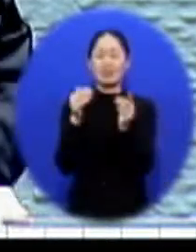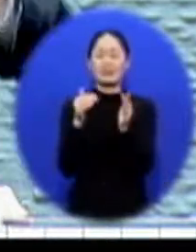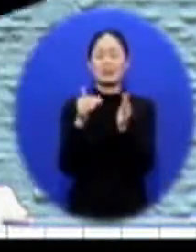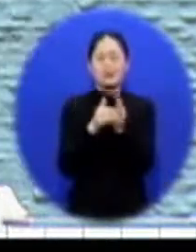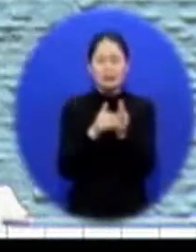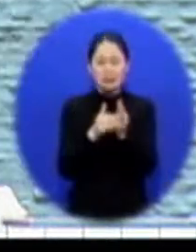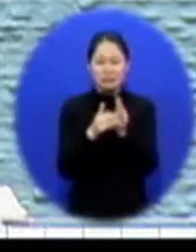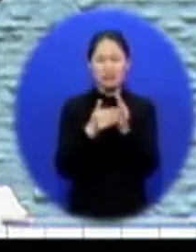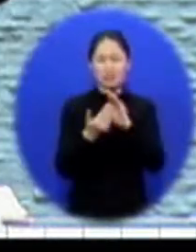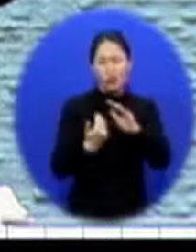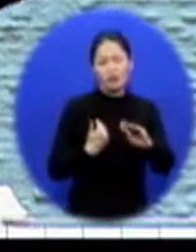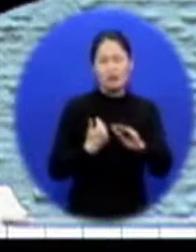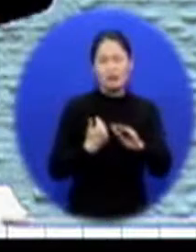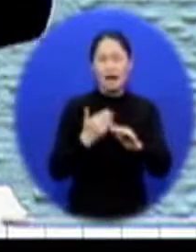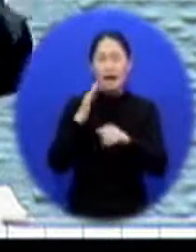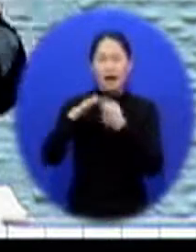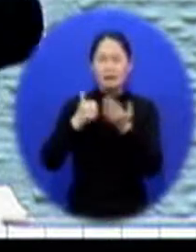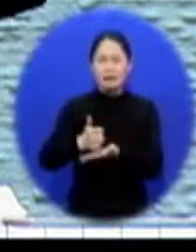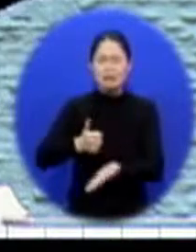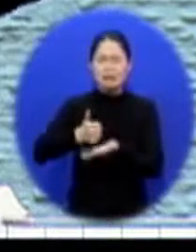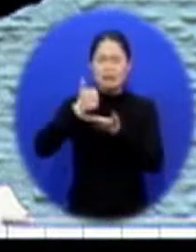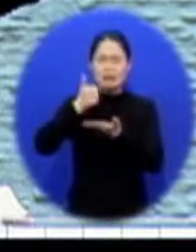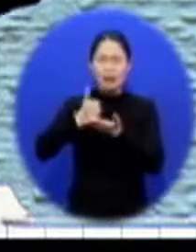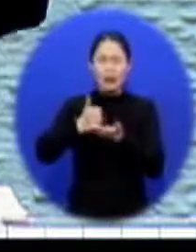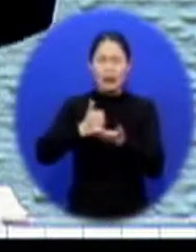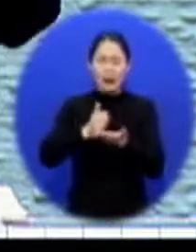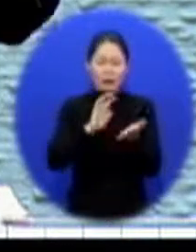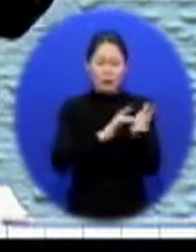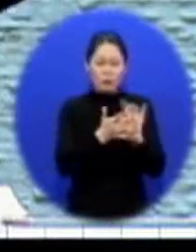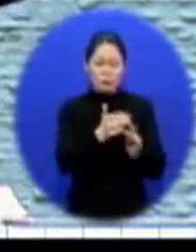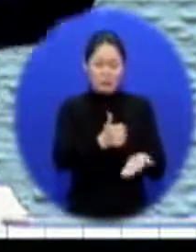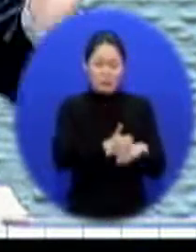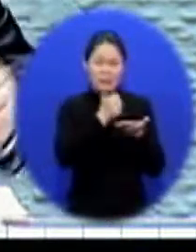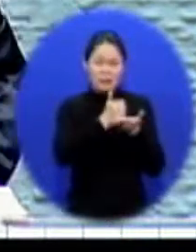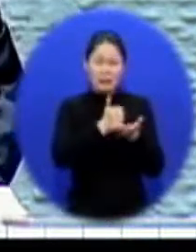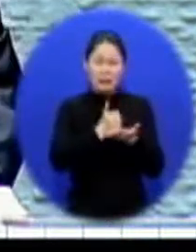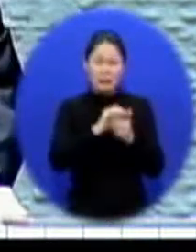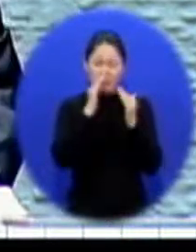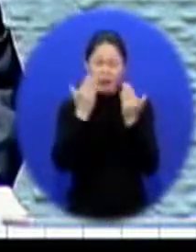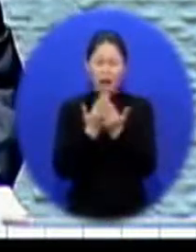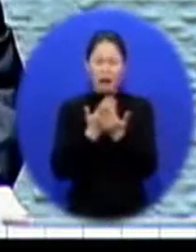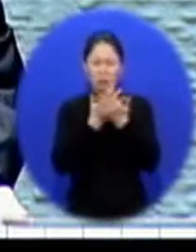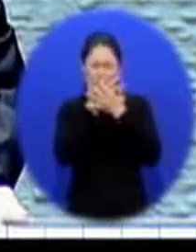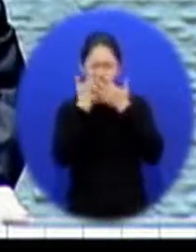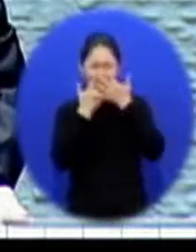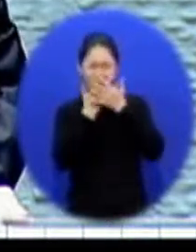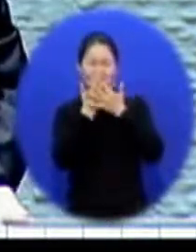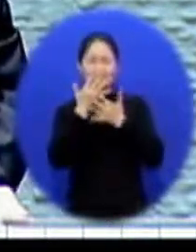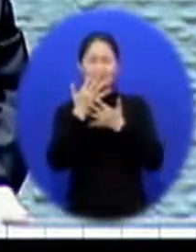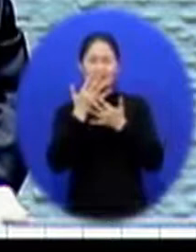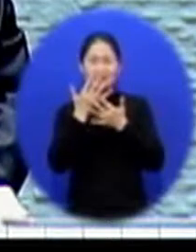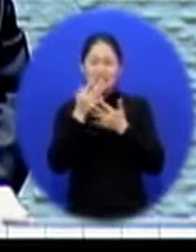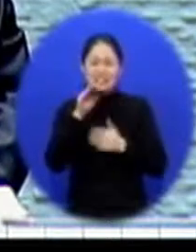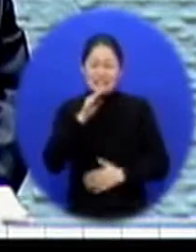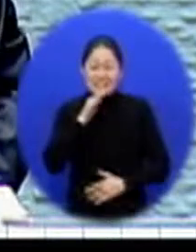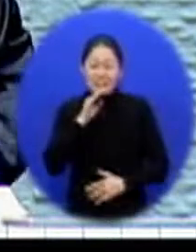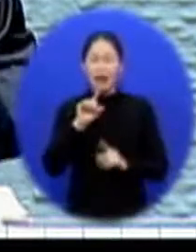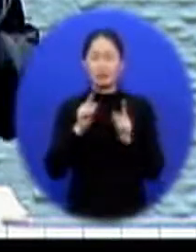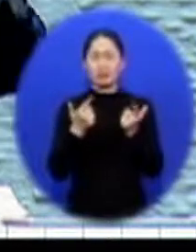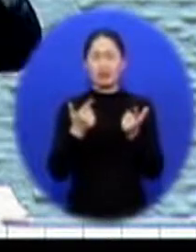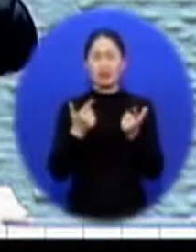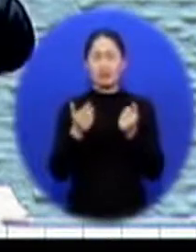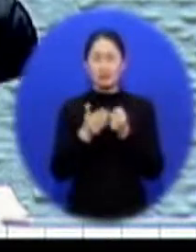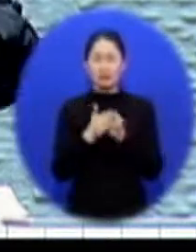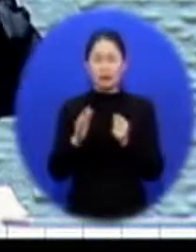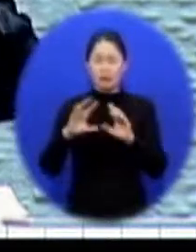하나님이 칭찬 예수님의 칭찬은 다 막연한 것이에요 큰 실제가 아니에요 그러니까